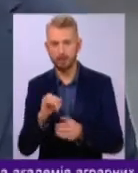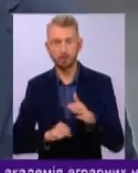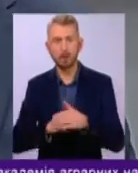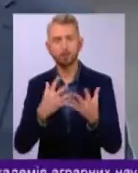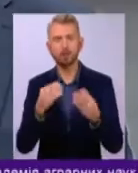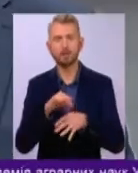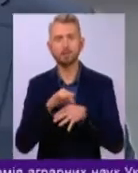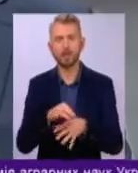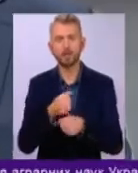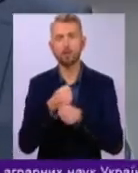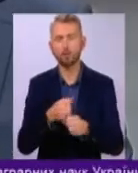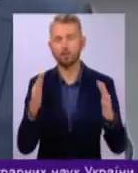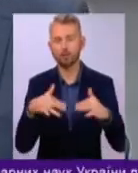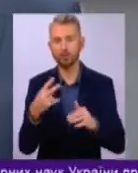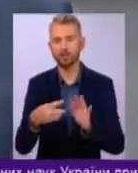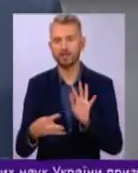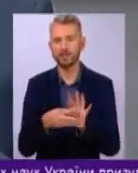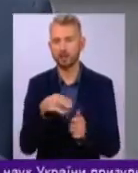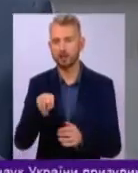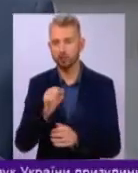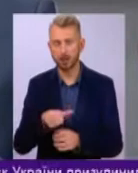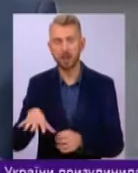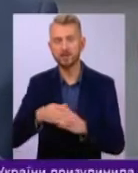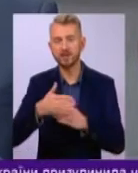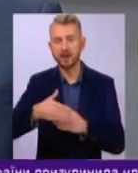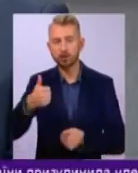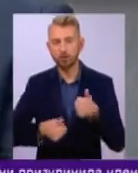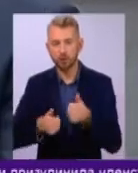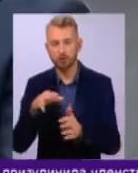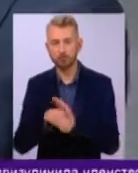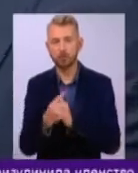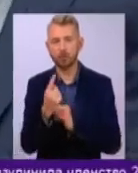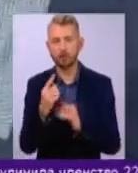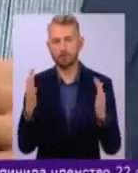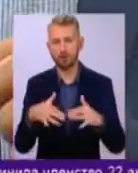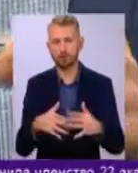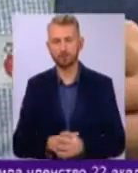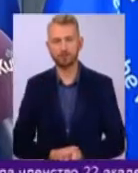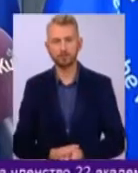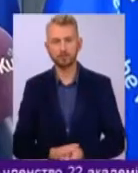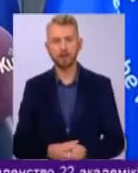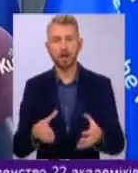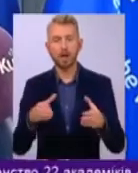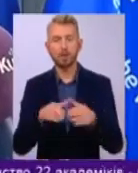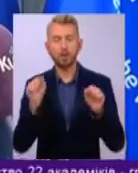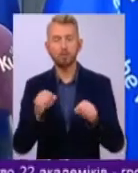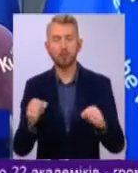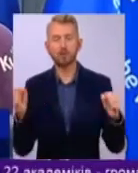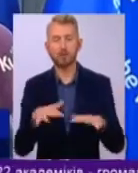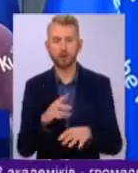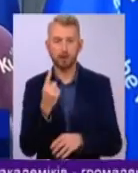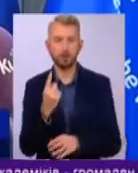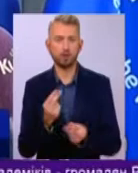проведення кубкових зустрічей 29 листопада. Усі стадії турніру складаються з одного матчу. Команди можуть зібратися на одну